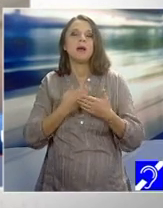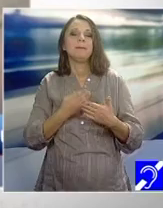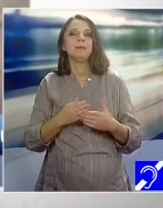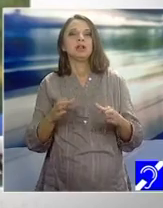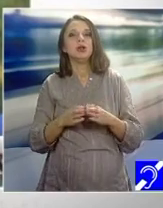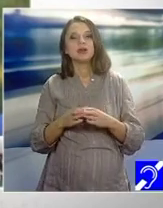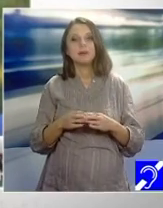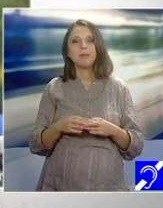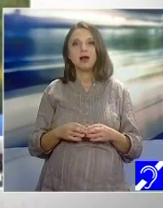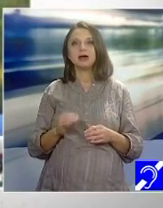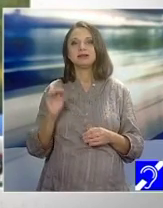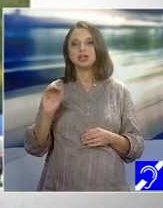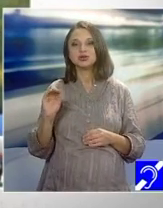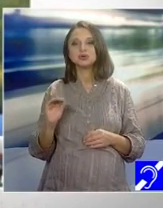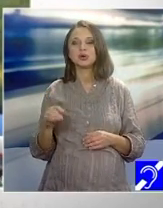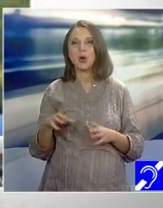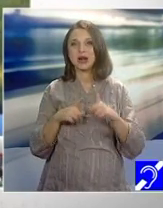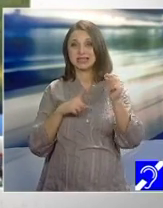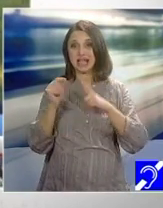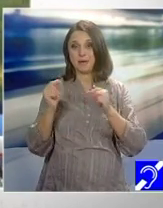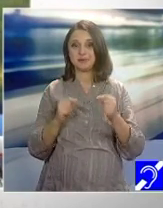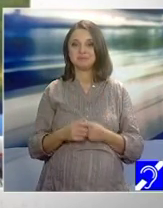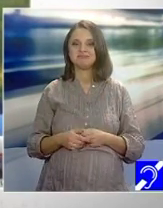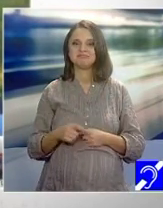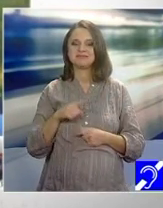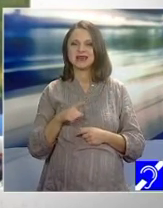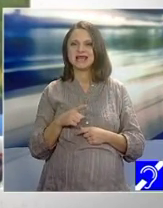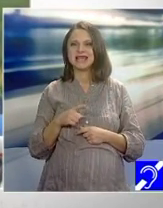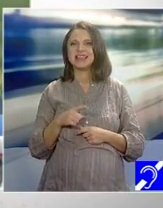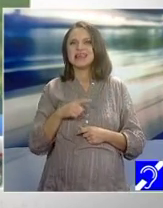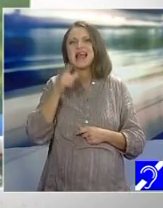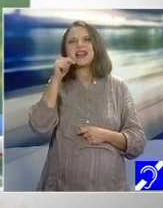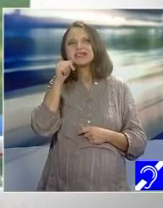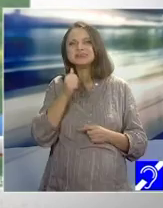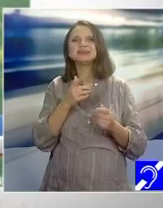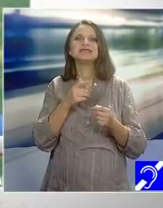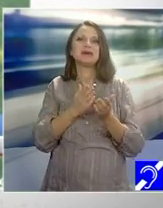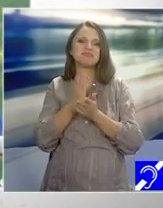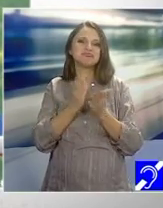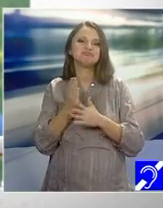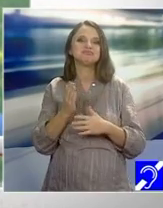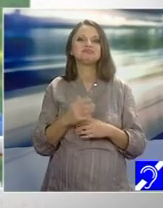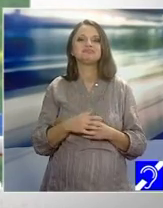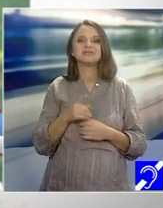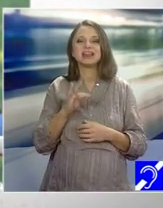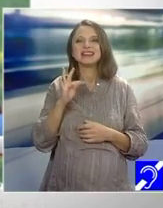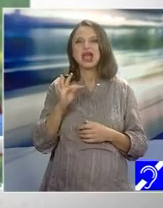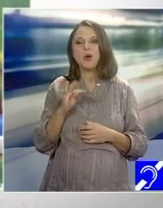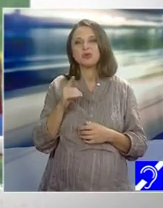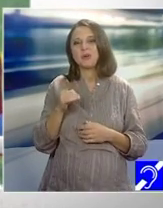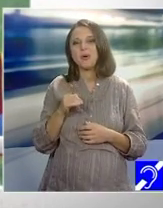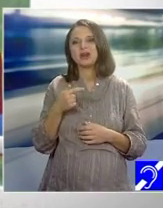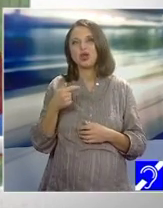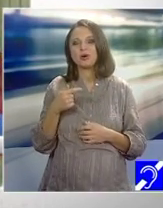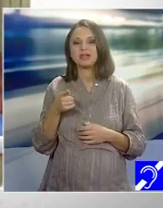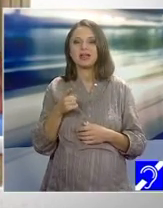Juniora Stelei. Râde, glumește, vociferează și se agită pentru orice balon. Așa îl descriu colegii de echipă pe Teodor. Acesta s-a